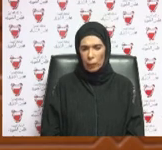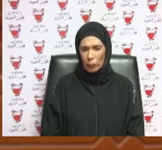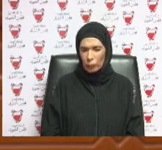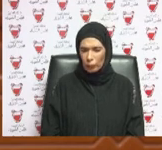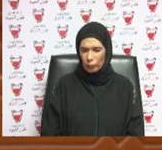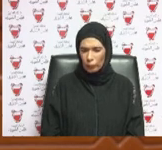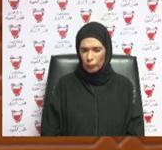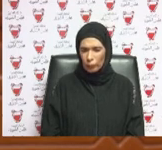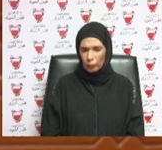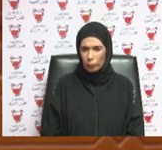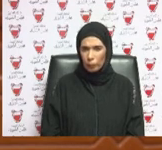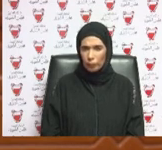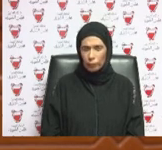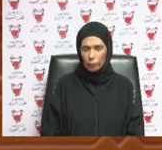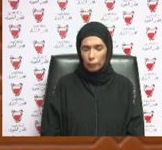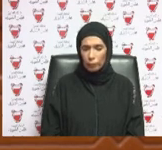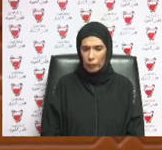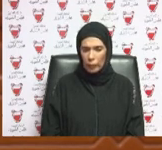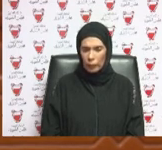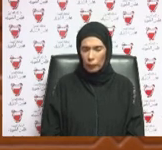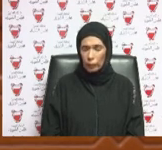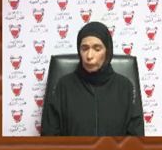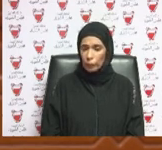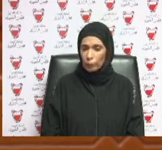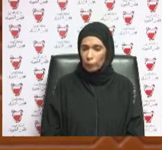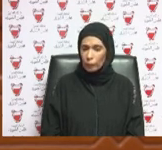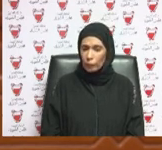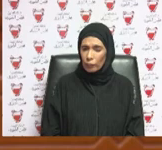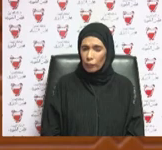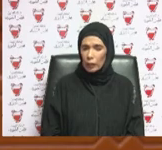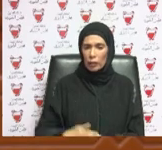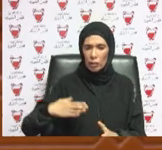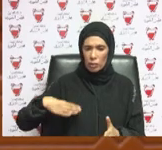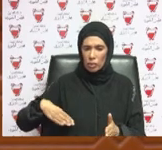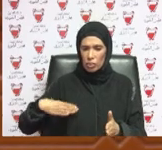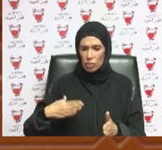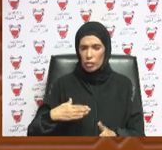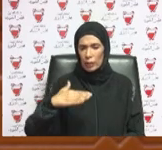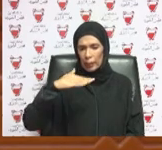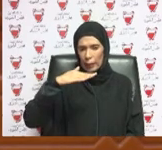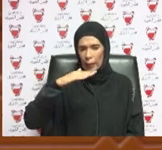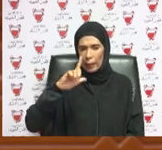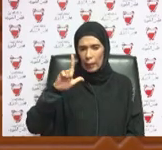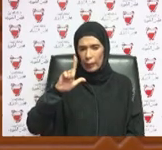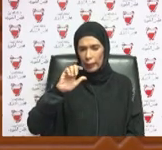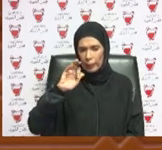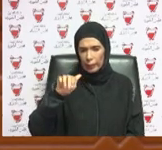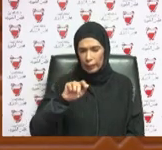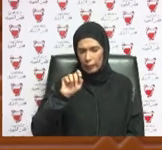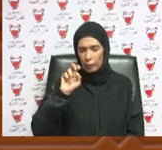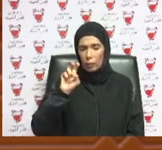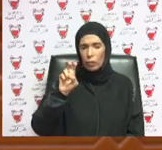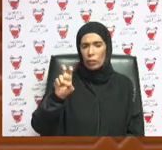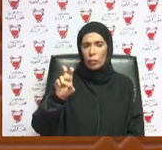أذكر بعض النقاط فيها فيها في هذا الشأن. خليفة بن سلمان ستبقى صدى في